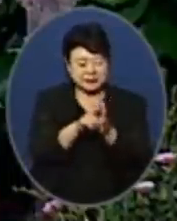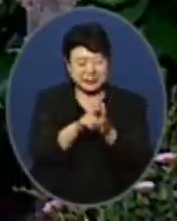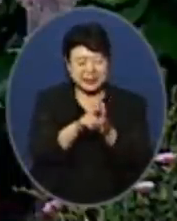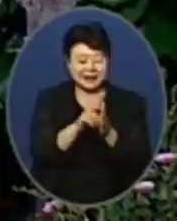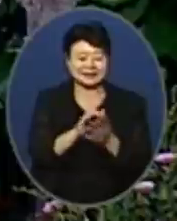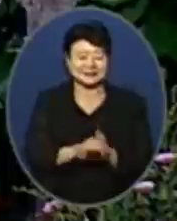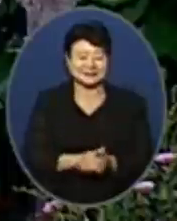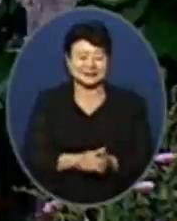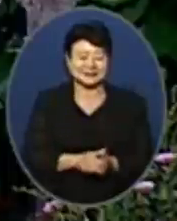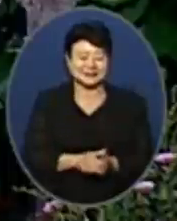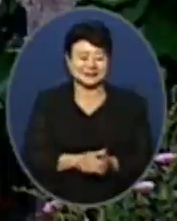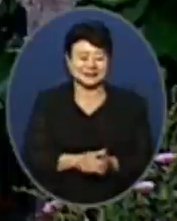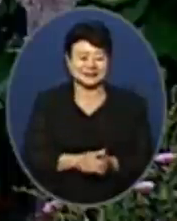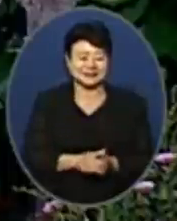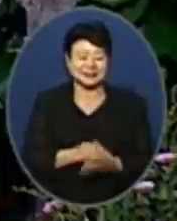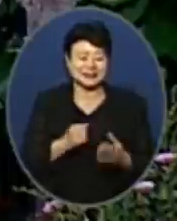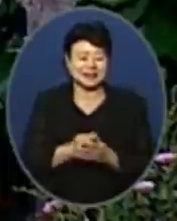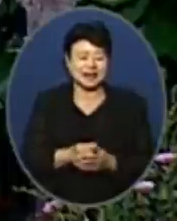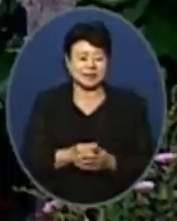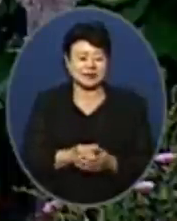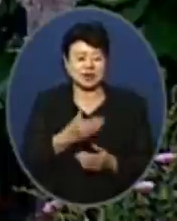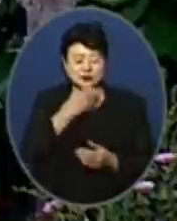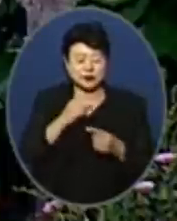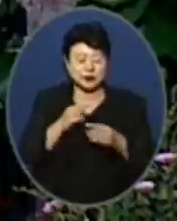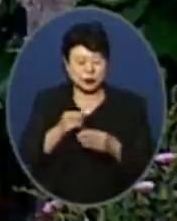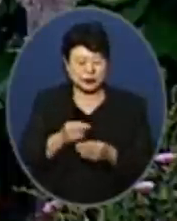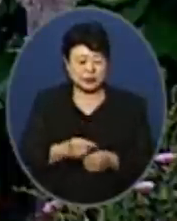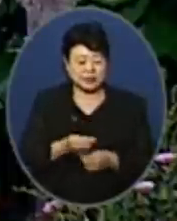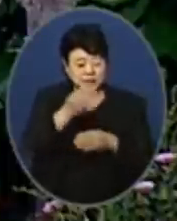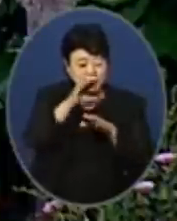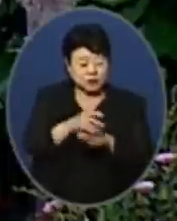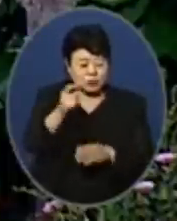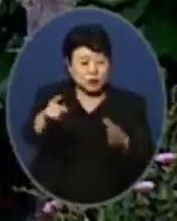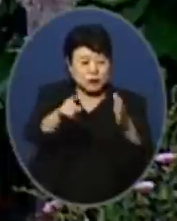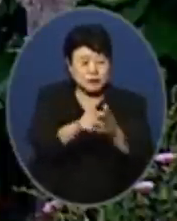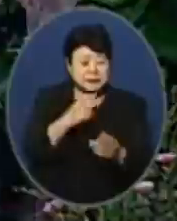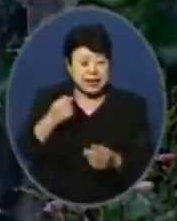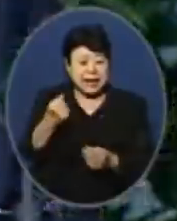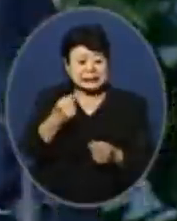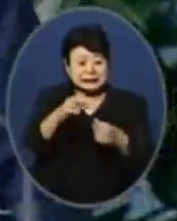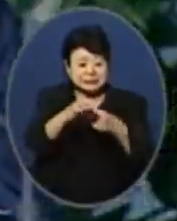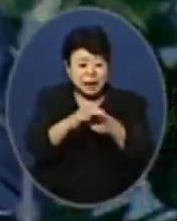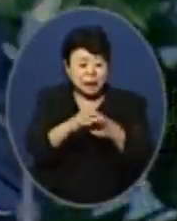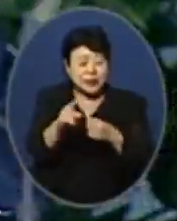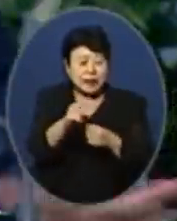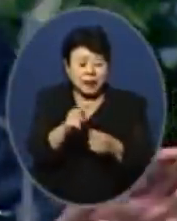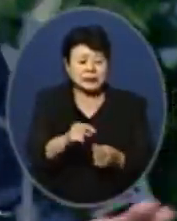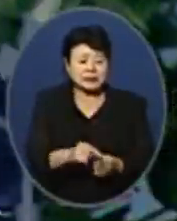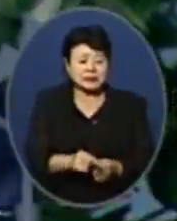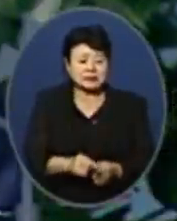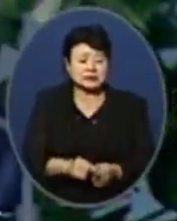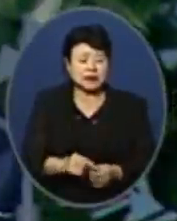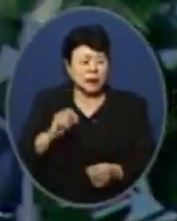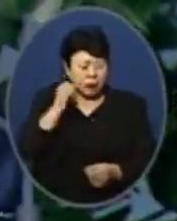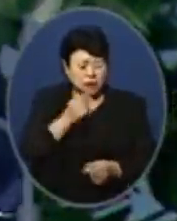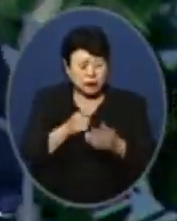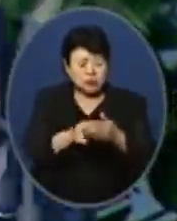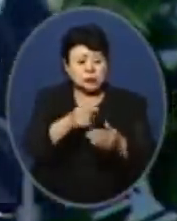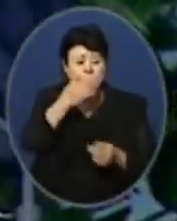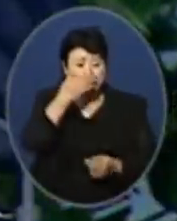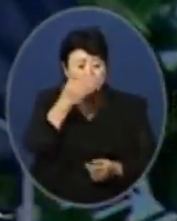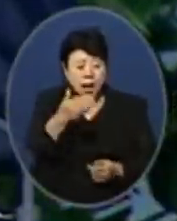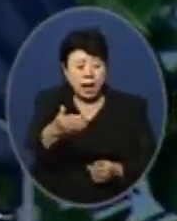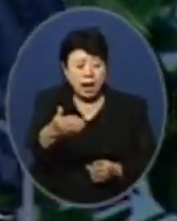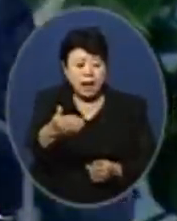그랬어요. 그래서 이 순복음교회 교인들이 굳건한 믿음만 가지면은 어떠한 난관이라도 극복할 수